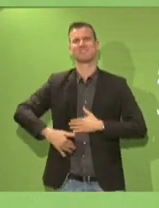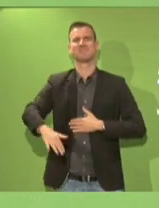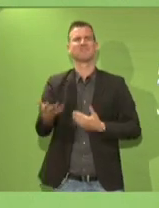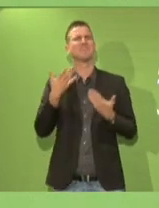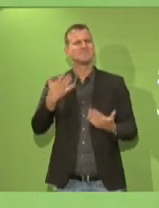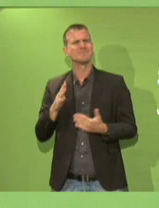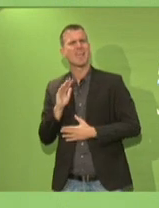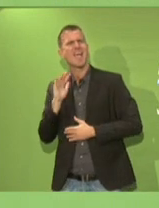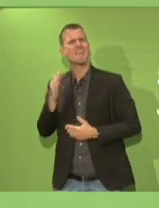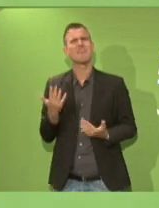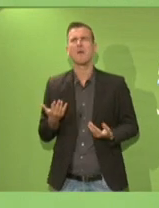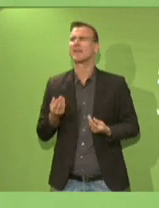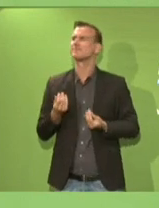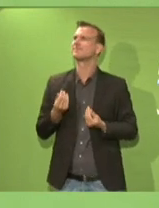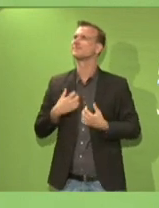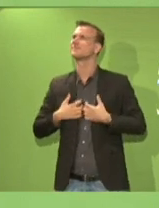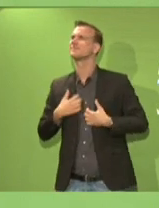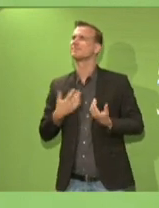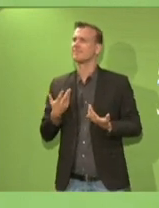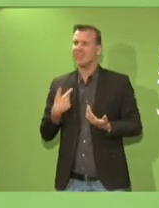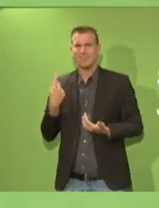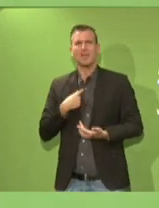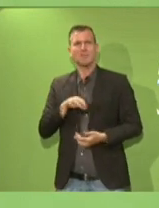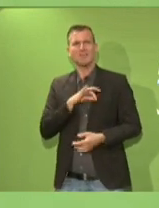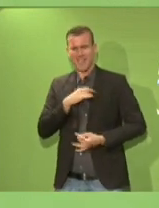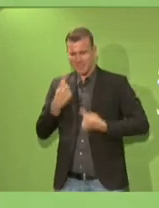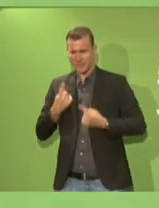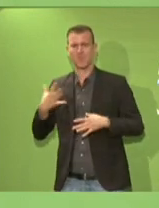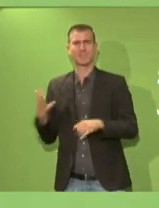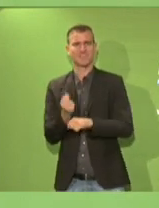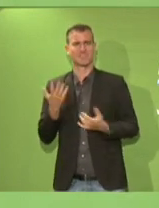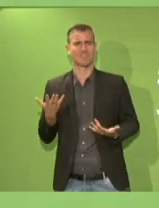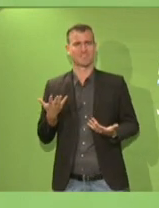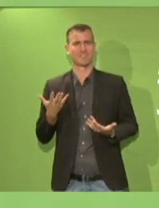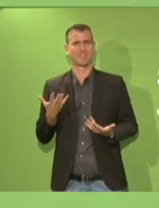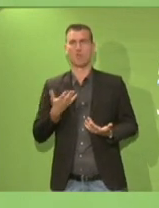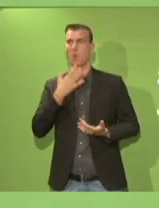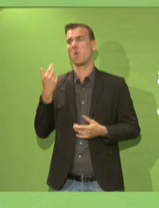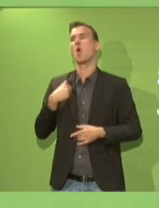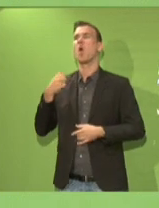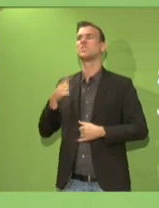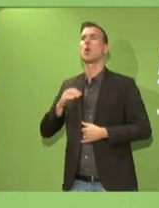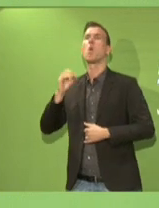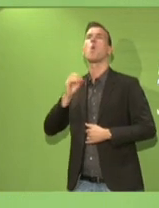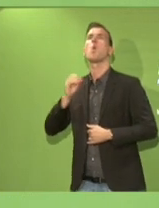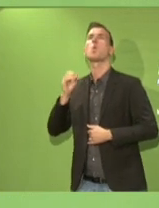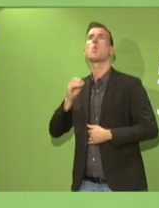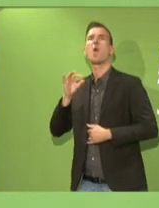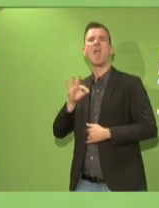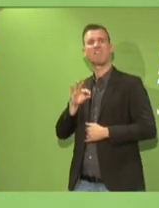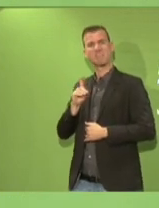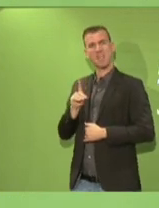Erfolge, liebe Freundinnen und Freunde, die haben wir als Grüne erzielt und nicht als neue Öko-FDP.